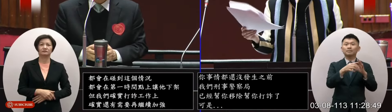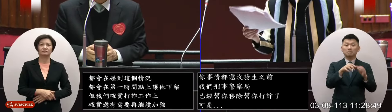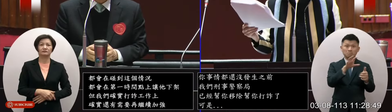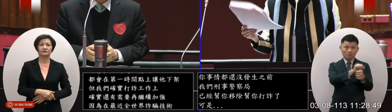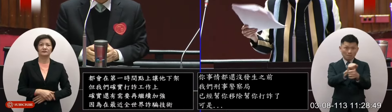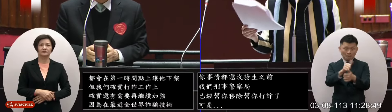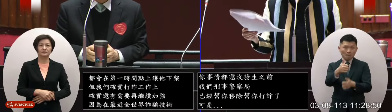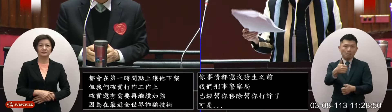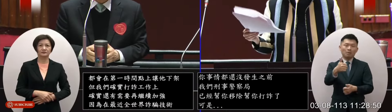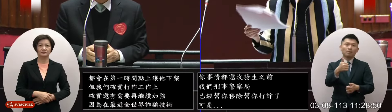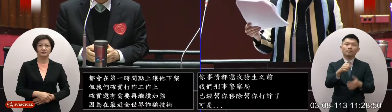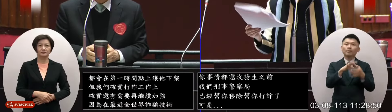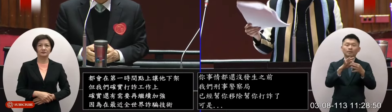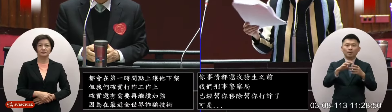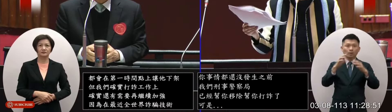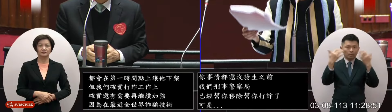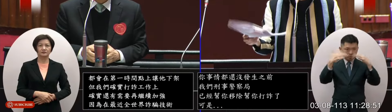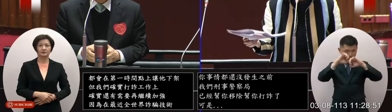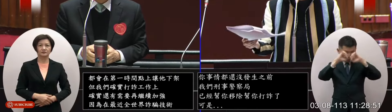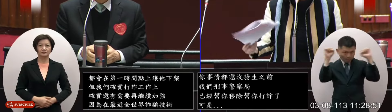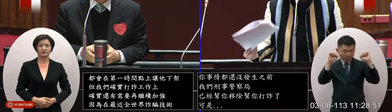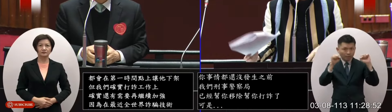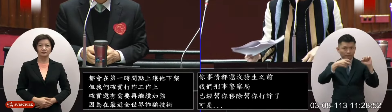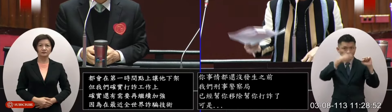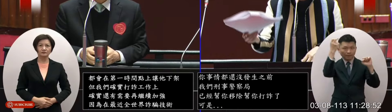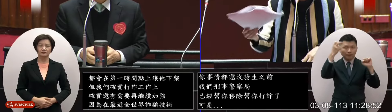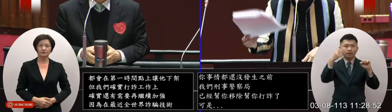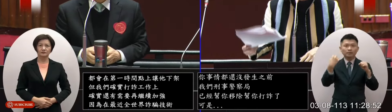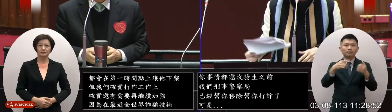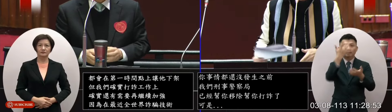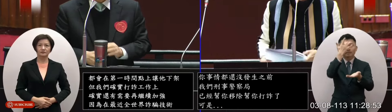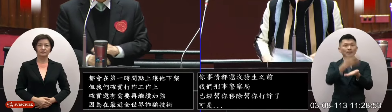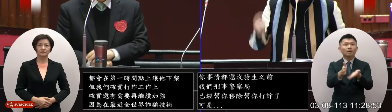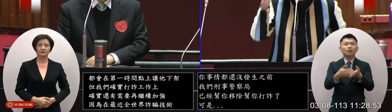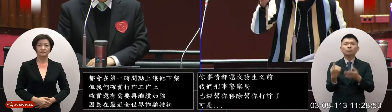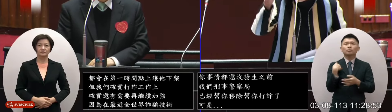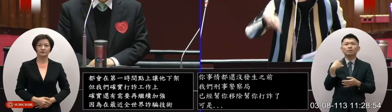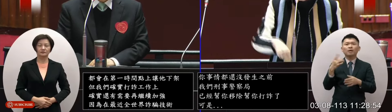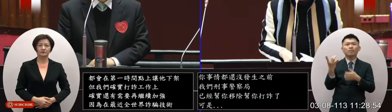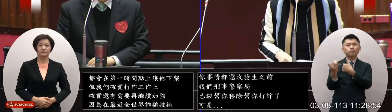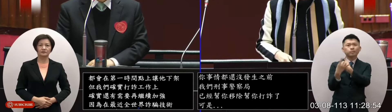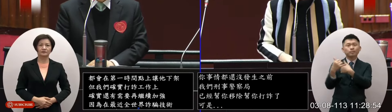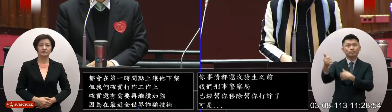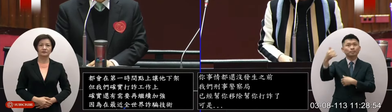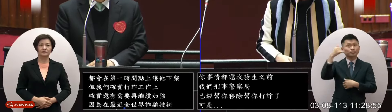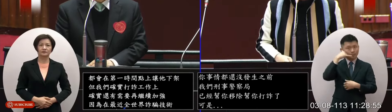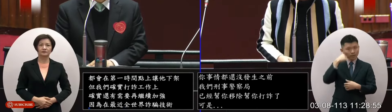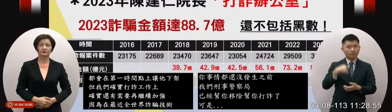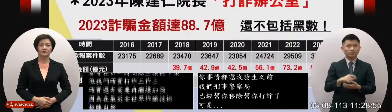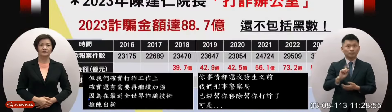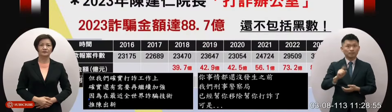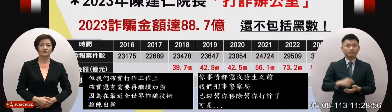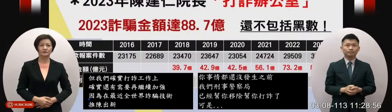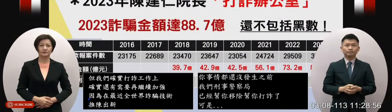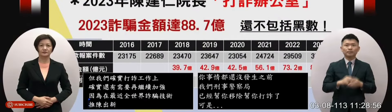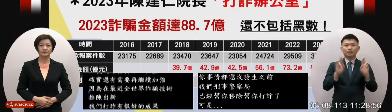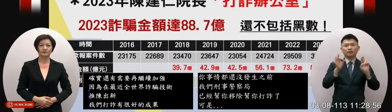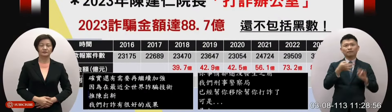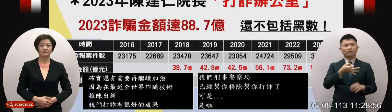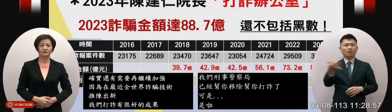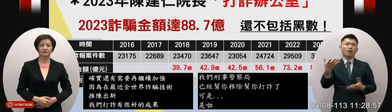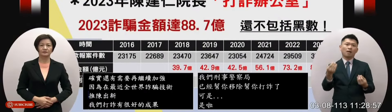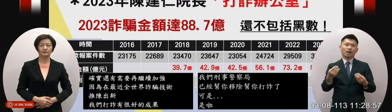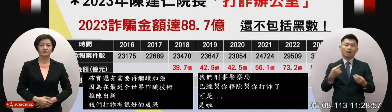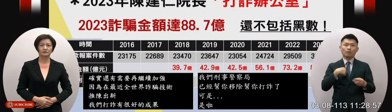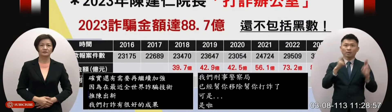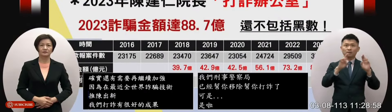多成果，但是我们还是要发现问题，我们来看看到底怎么样解决。你不要说，我昨天就接到一个诈骗，在我立法院，他说我的电费没有缴，他说要